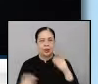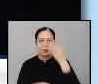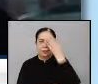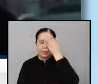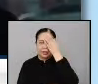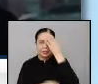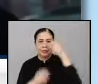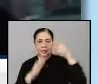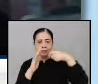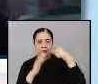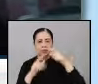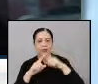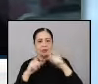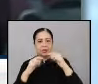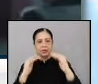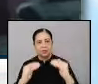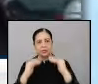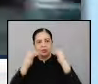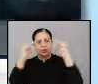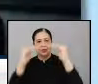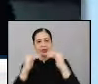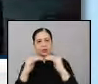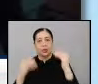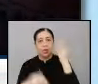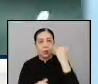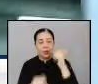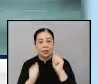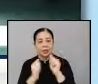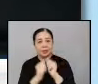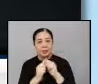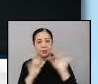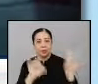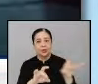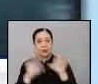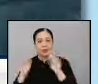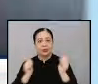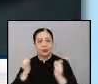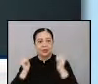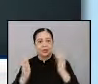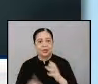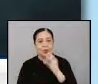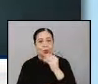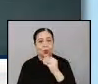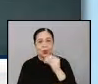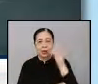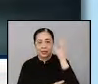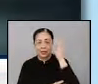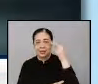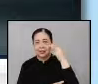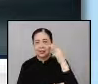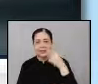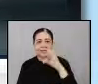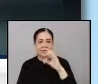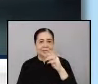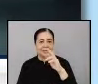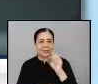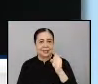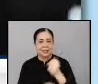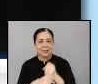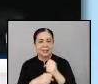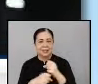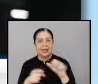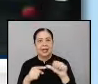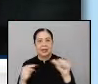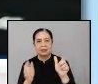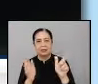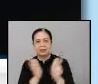time upgraded na ito dahil kasama niya ang Australian Hollywood actor na si Chris Hemsworth. Ni-recreate nila ang anti-piracy video bilang